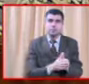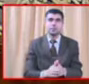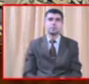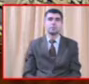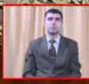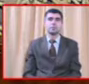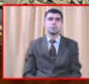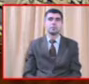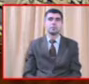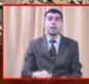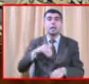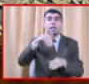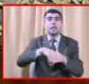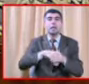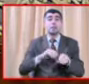كلمة الفريق الحركي.